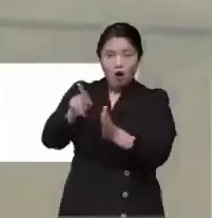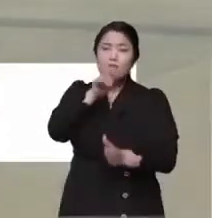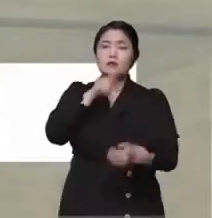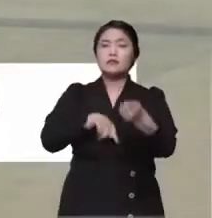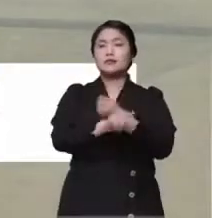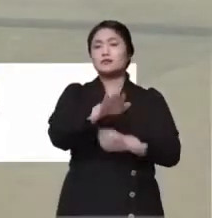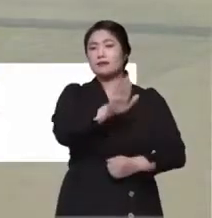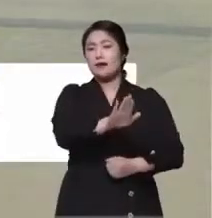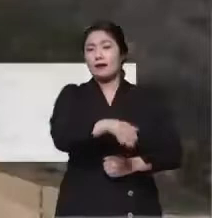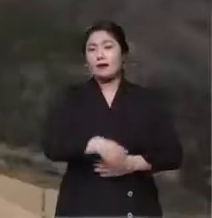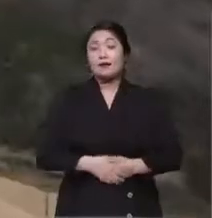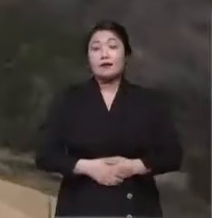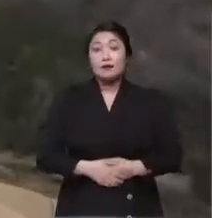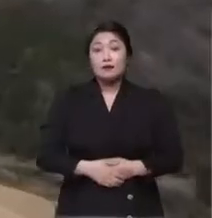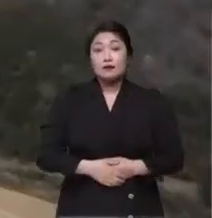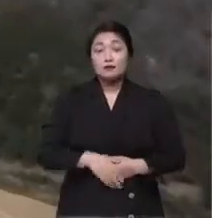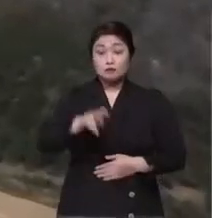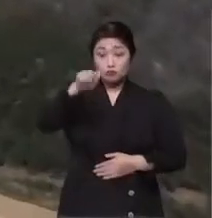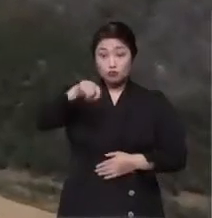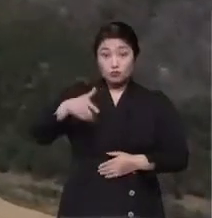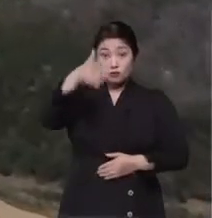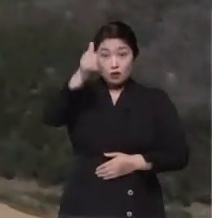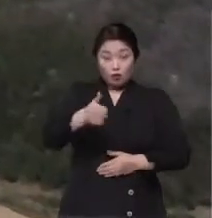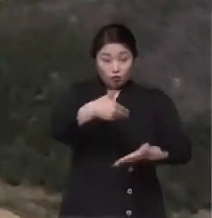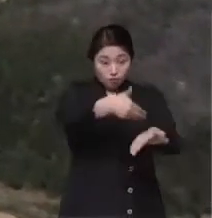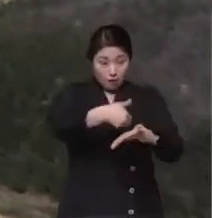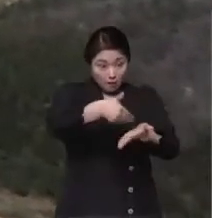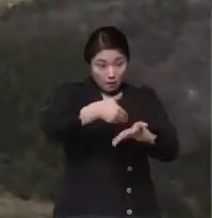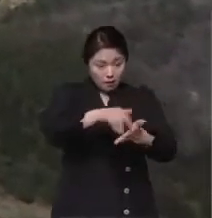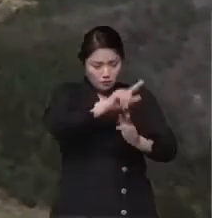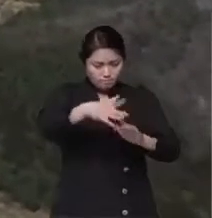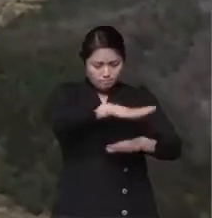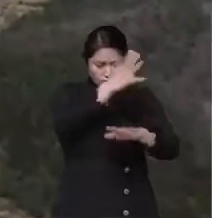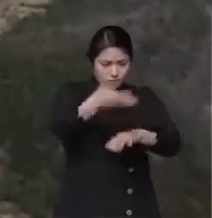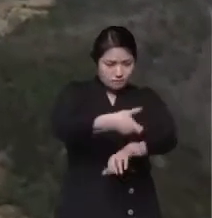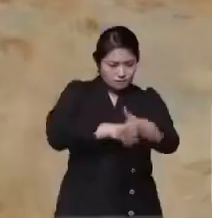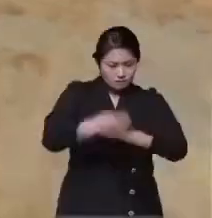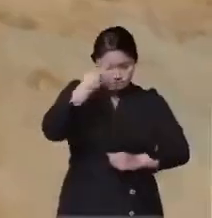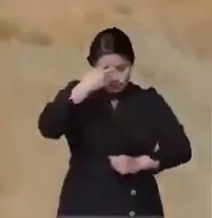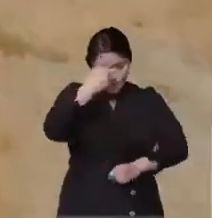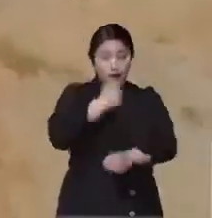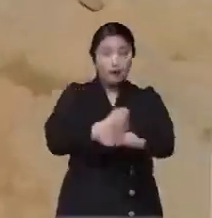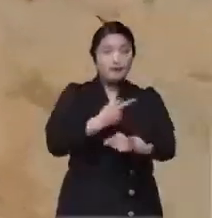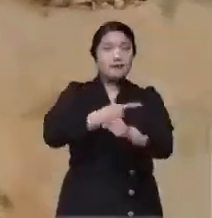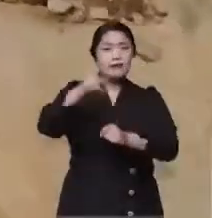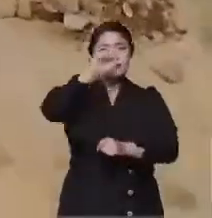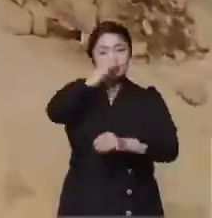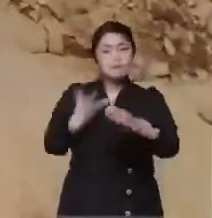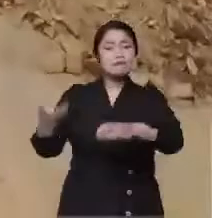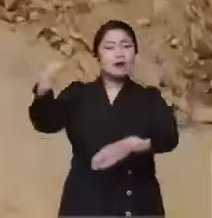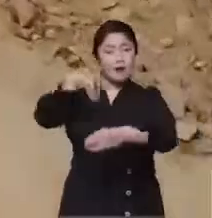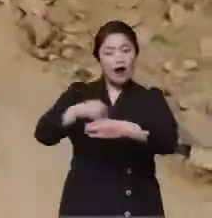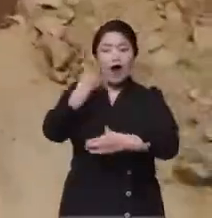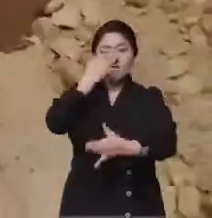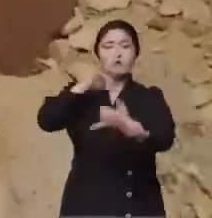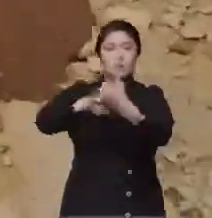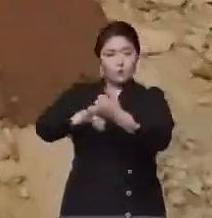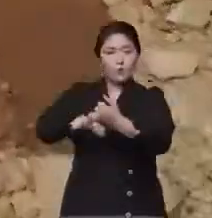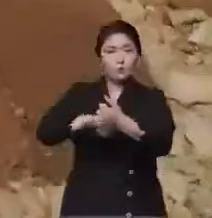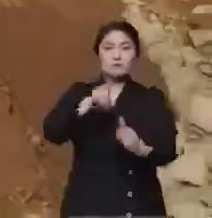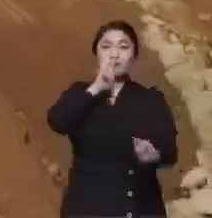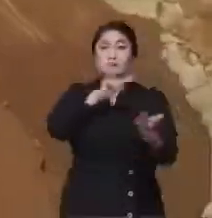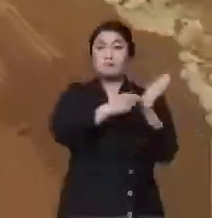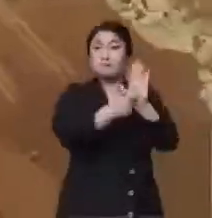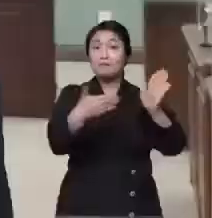데 의미가 있습니다. 문 장관은 시군이 건의한 사업들을 적극적으로 검토해 내년도 예산에 반영될 수 있도록